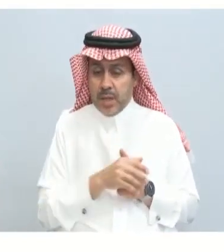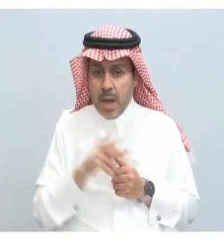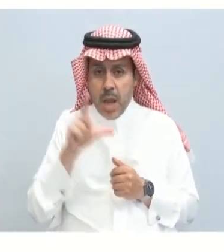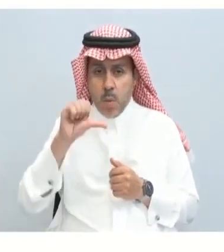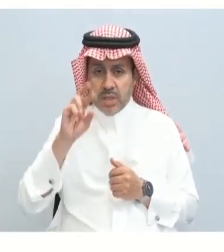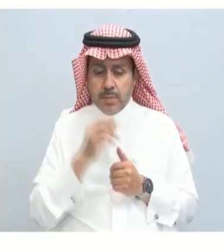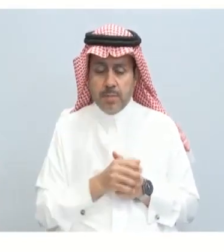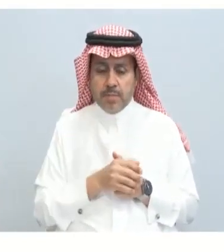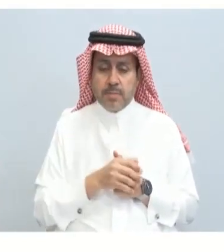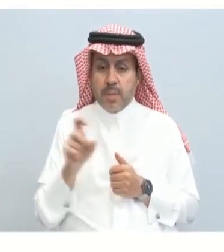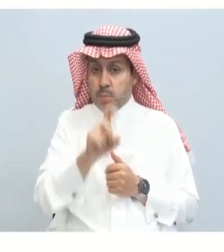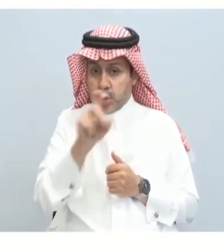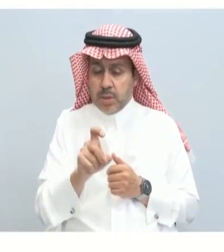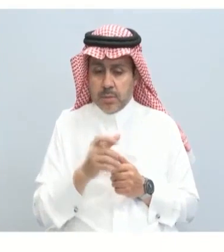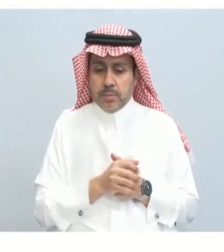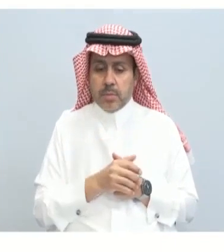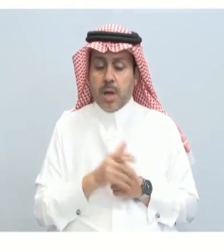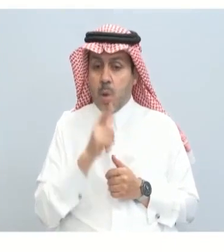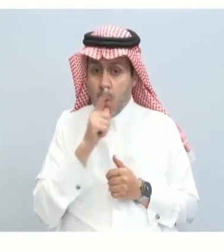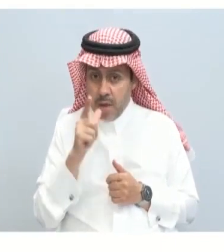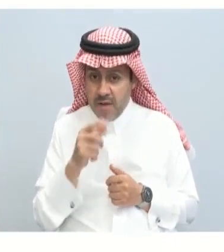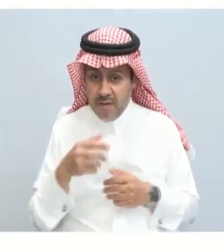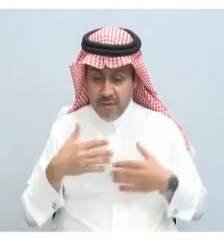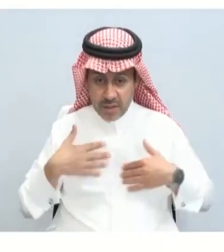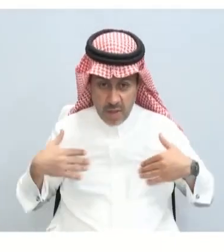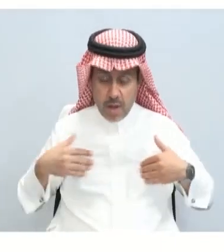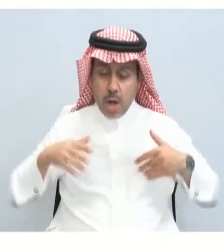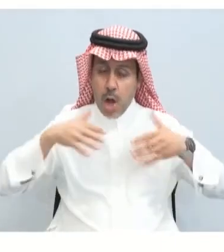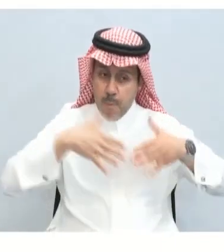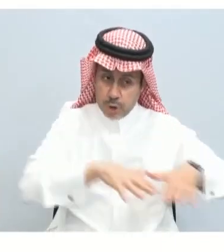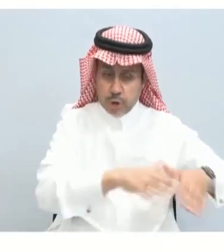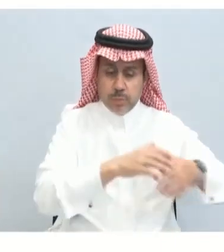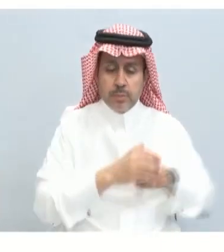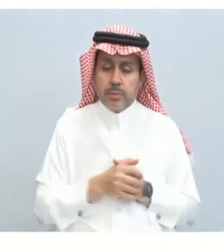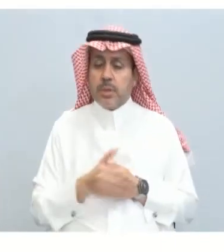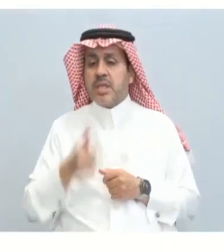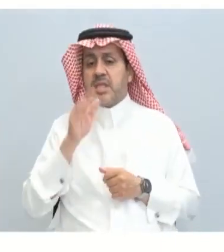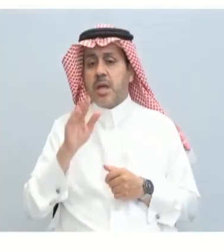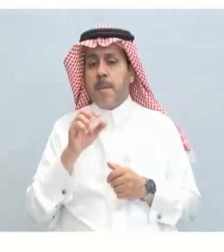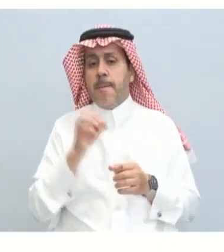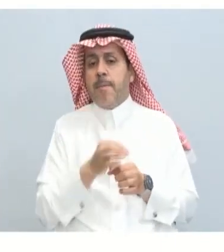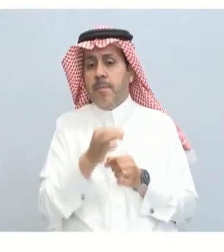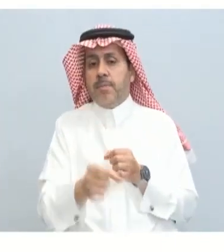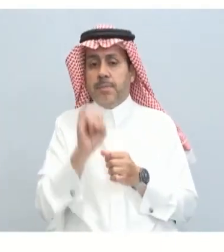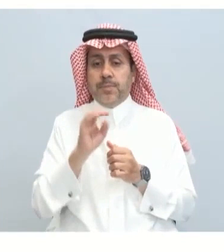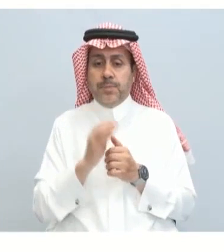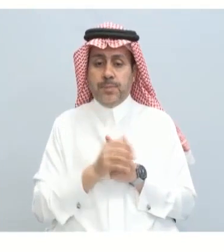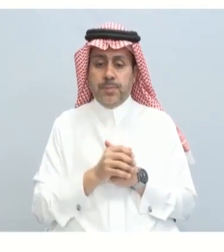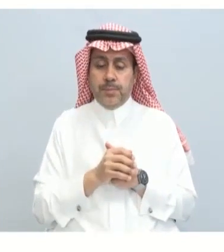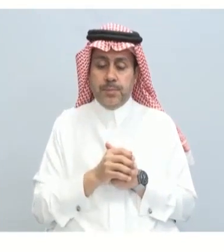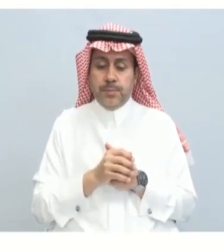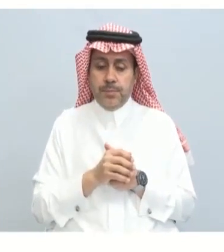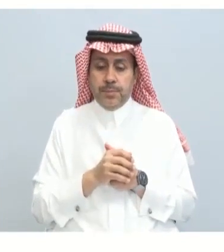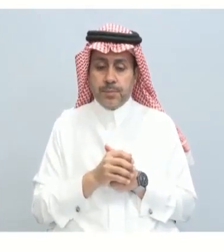لوازمه وهي المسائله وايضا في قوله فتضاحكت امواجه استعاره مكنيه حيث تشبه الامواج